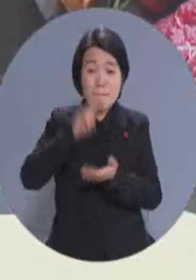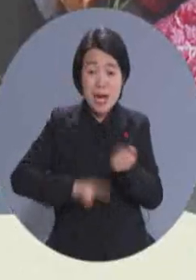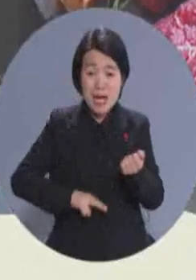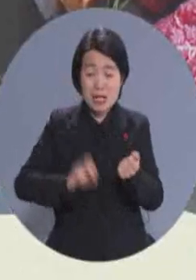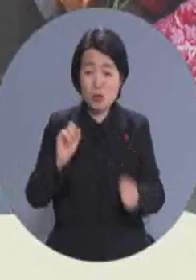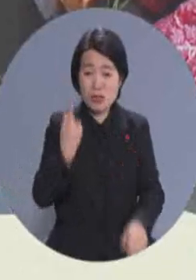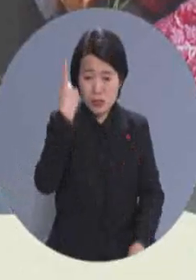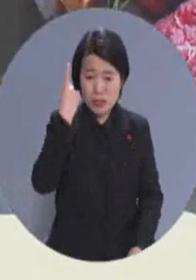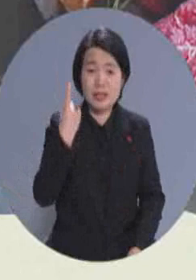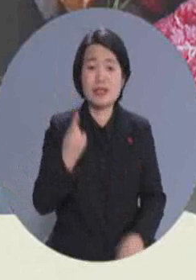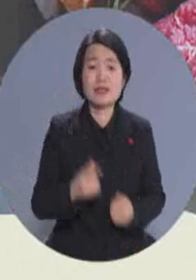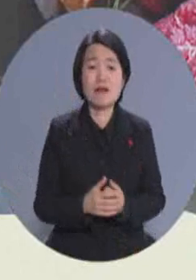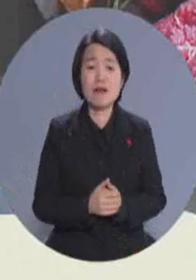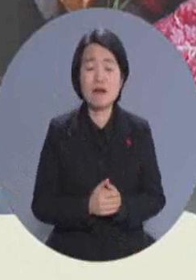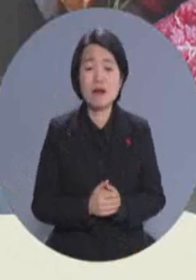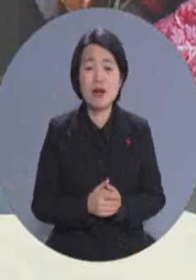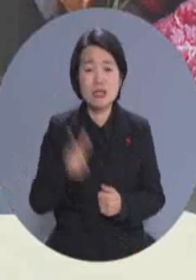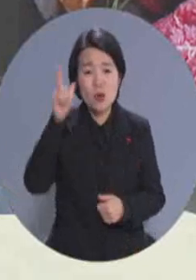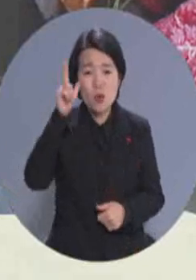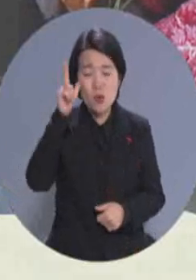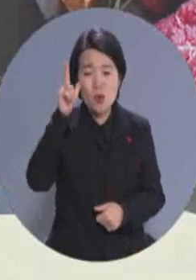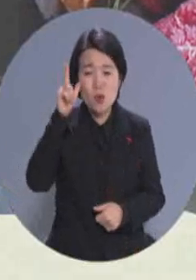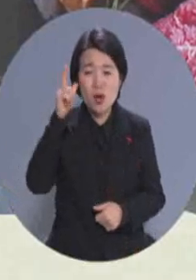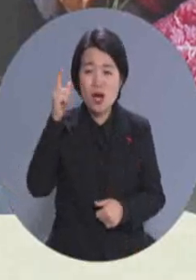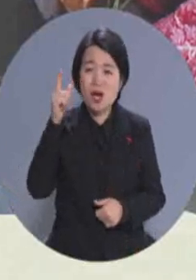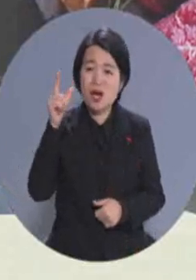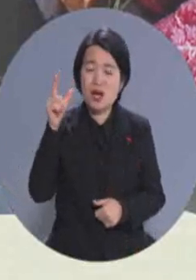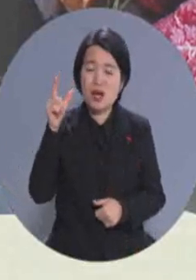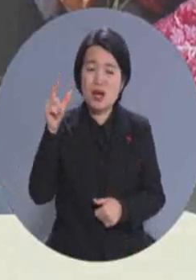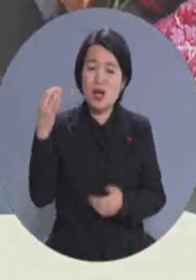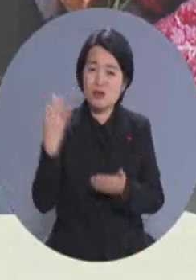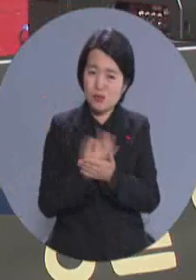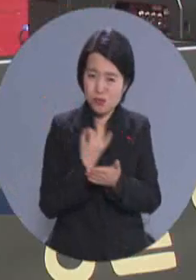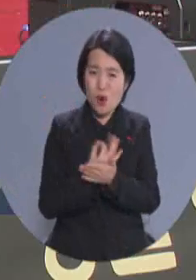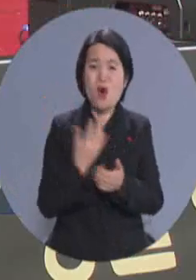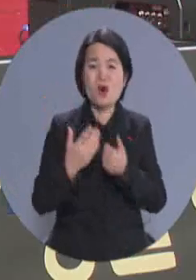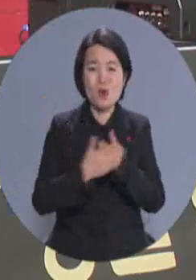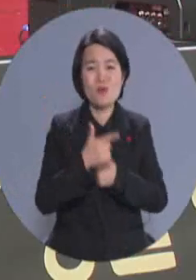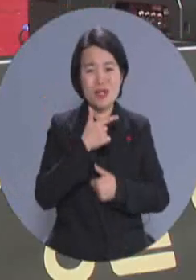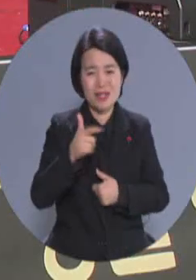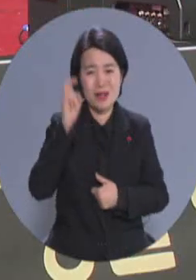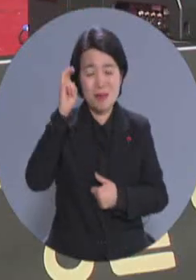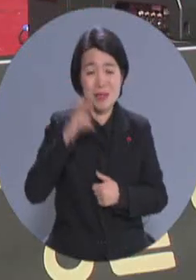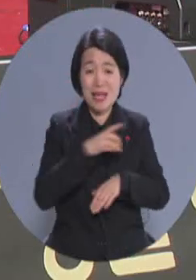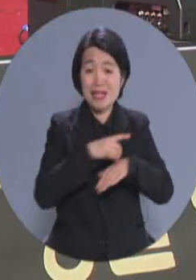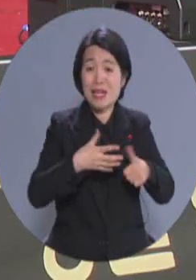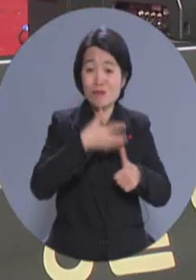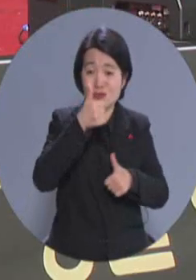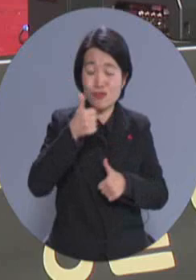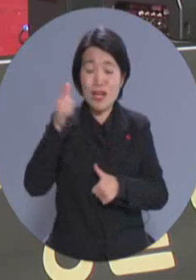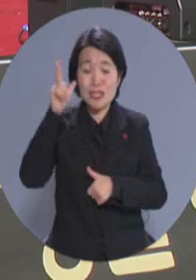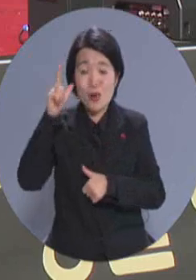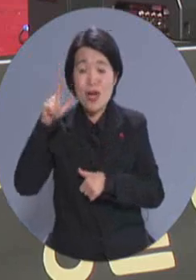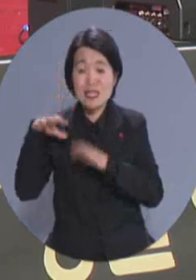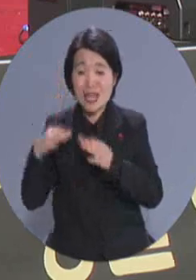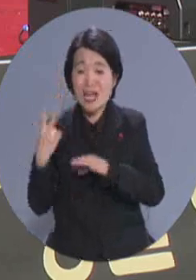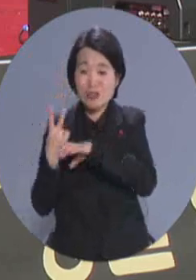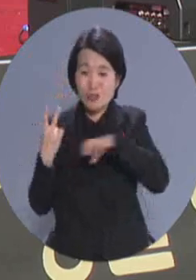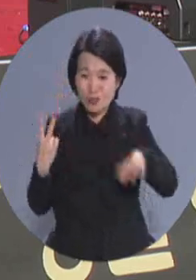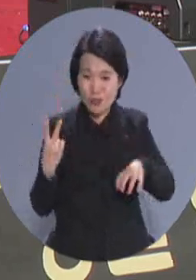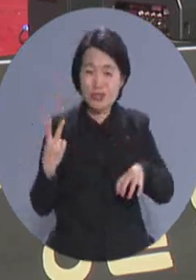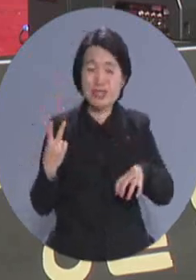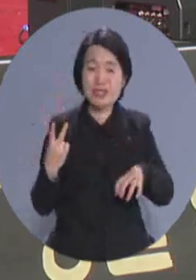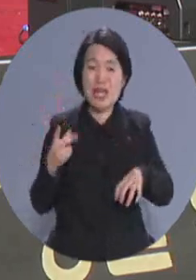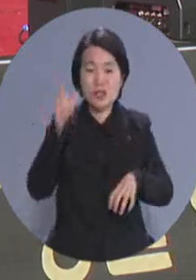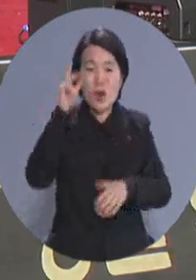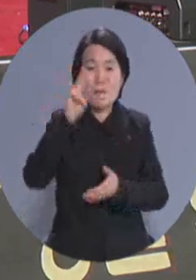때문에 또 그 석갑 제가 받는 데는 상당히 도움이 되리라고 생각합니다 해남군과 축협은 해남 땅끝 한후 브랜드